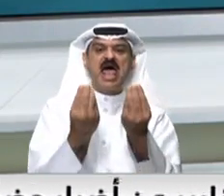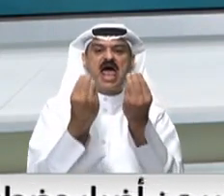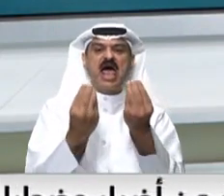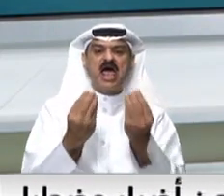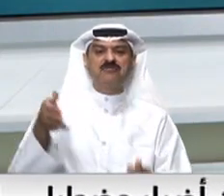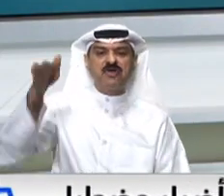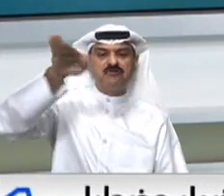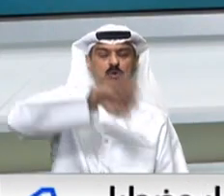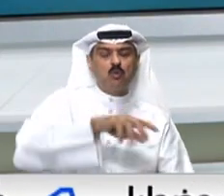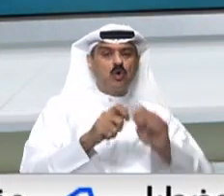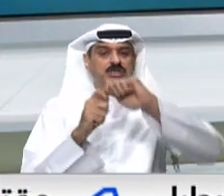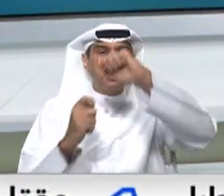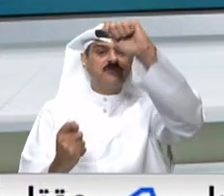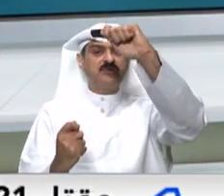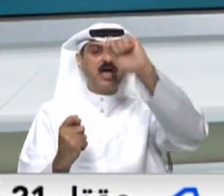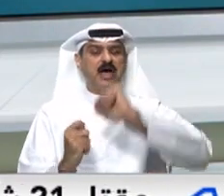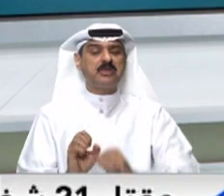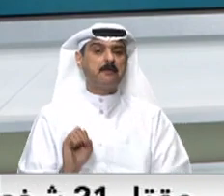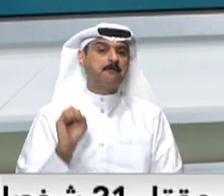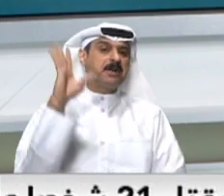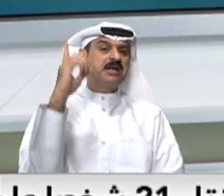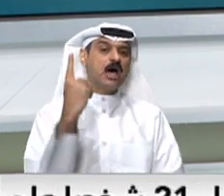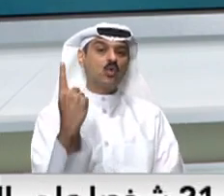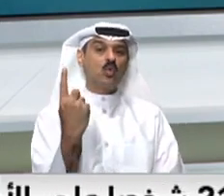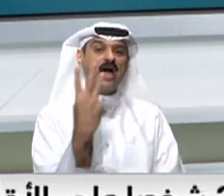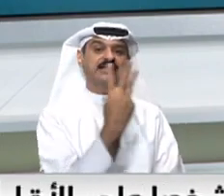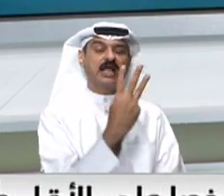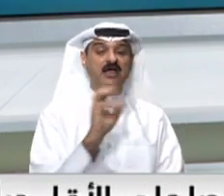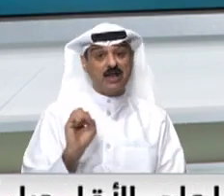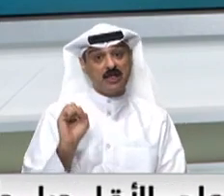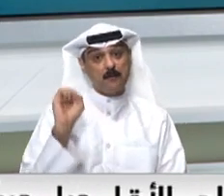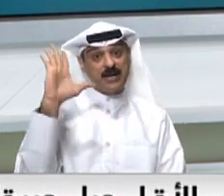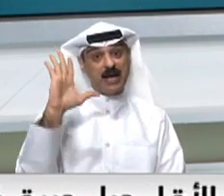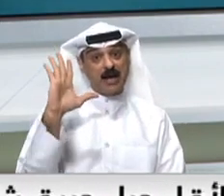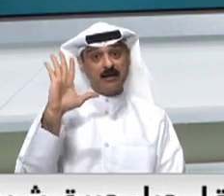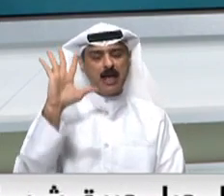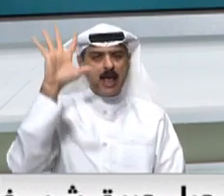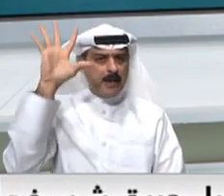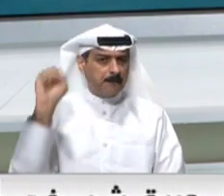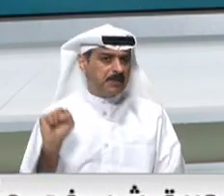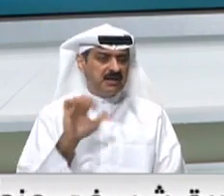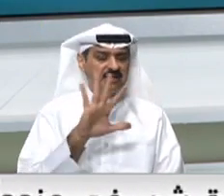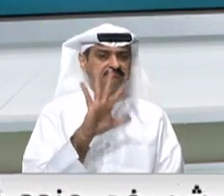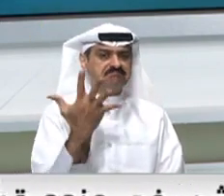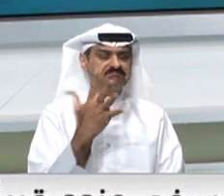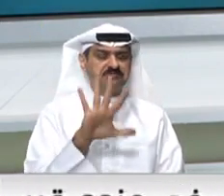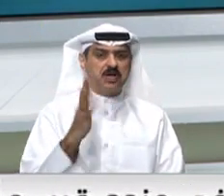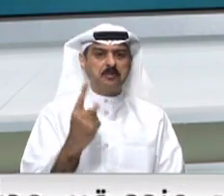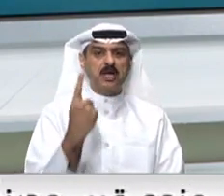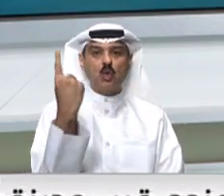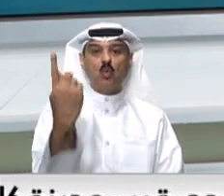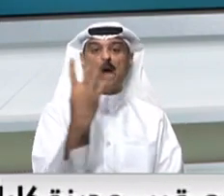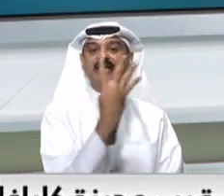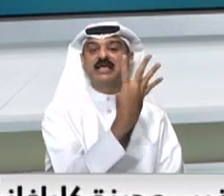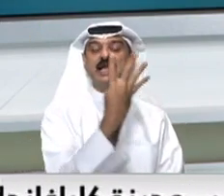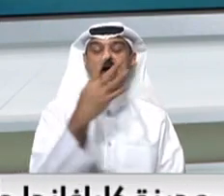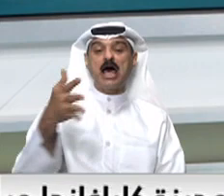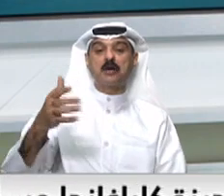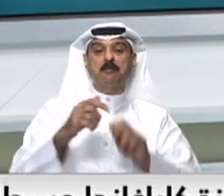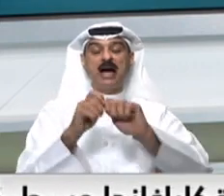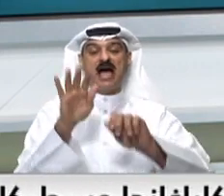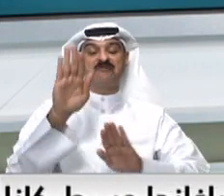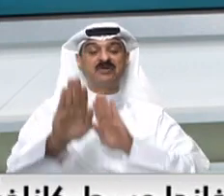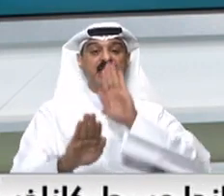قد يصل ارتفاع الموج خلال فترة النهار ما بين 1 إلى 3 أقدام، أما مساء متوقع يصل ما بين 1 إلى 4 أقدام،